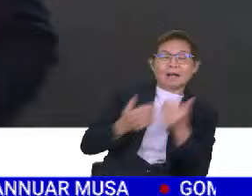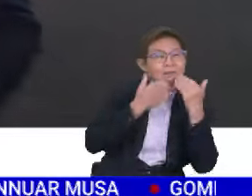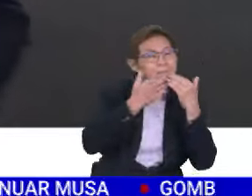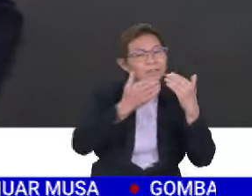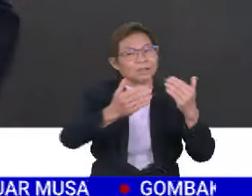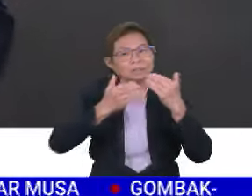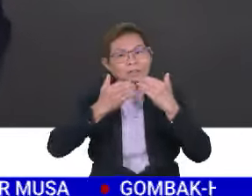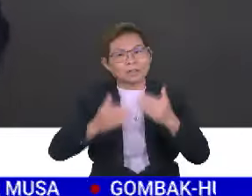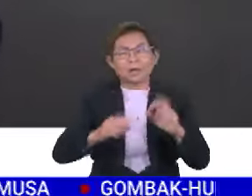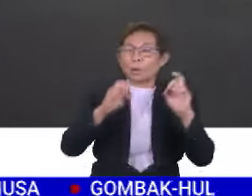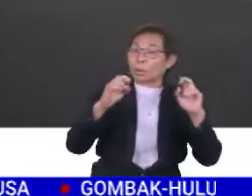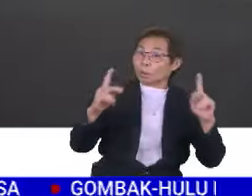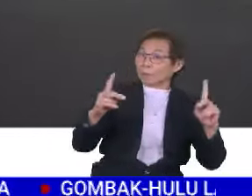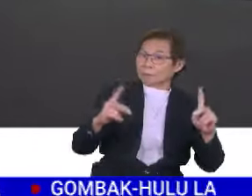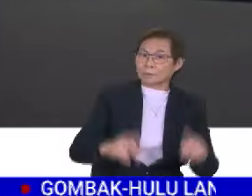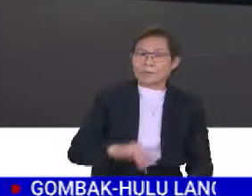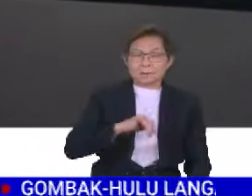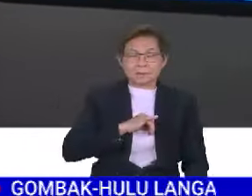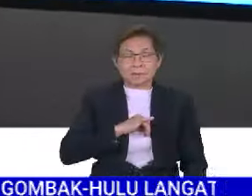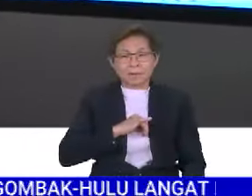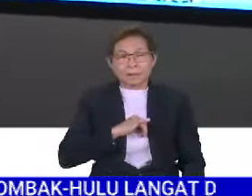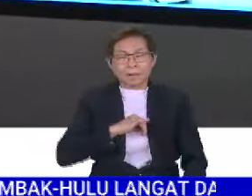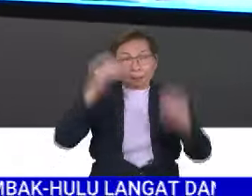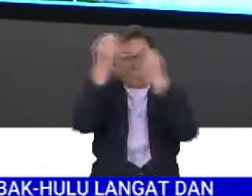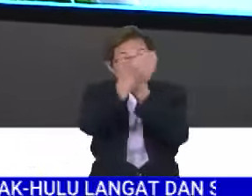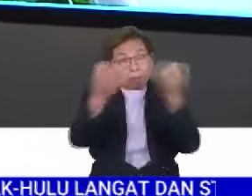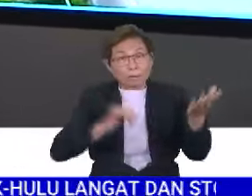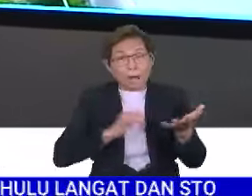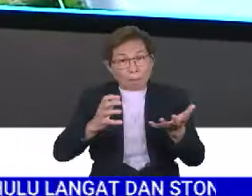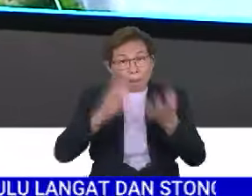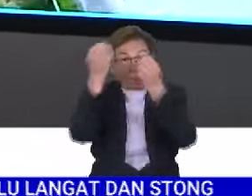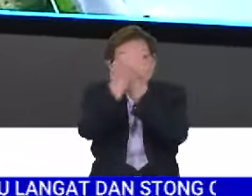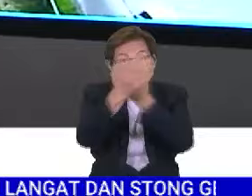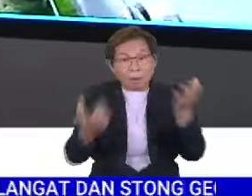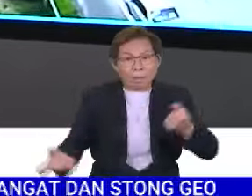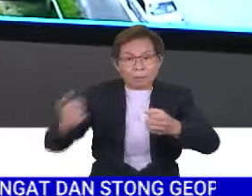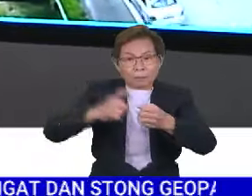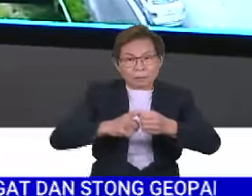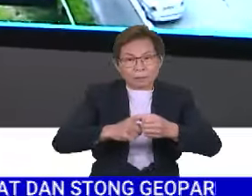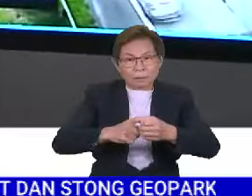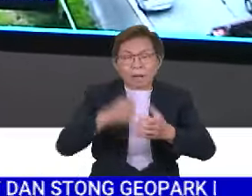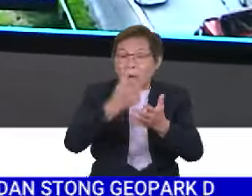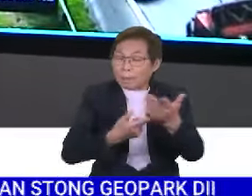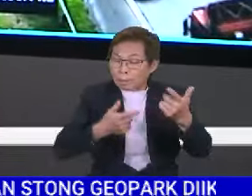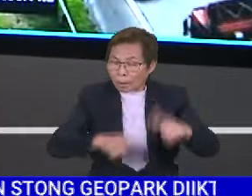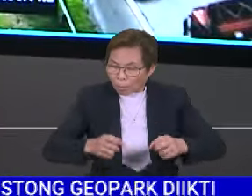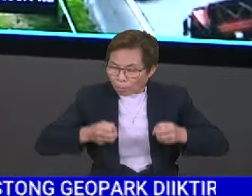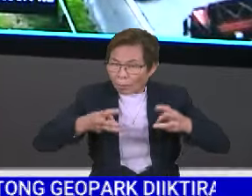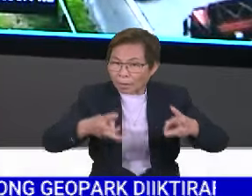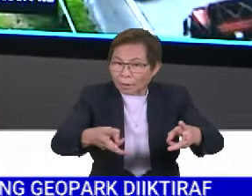kasih. Okey, saya ingin memaklumkan berkaitan dengan status trafik di lebuh